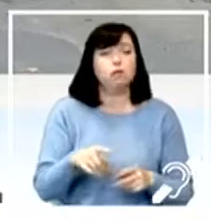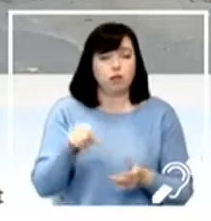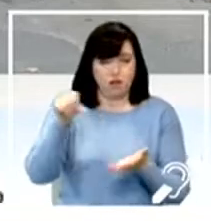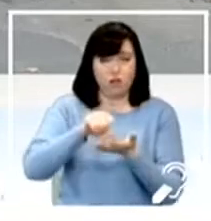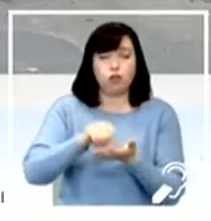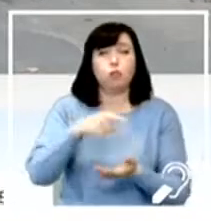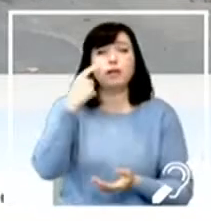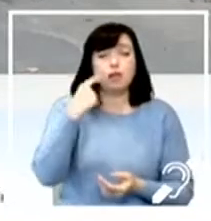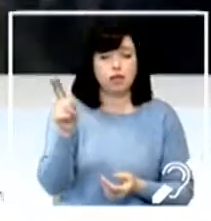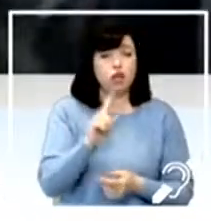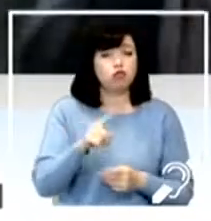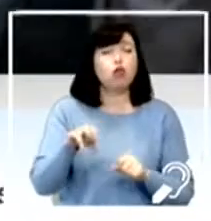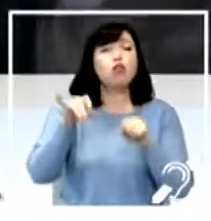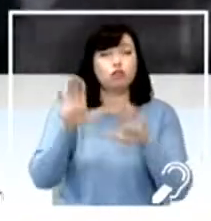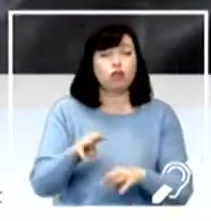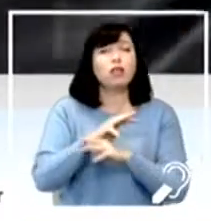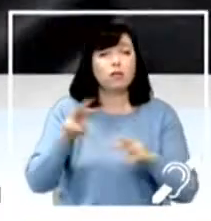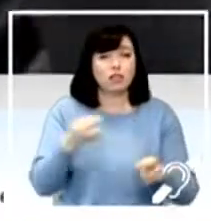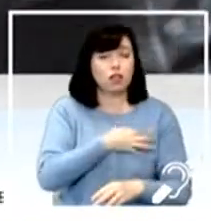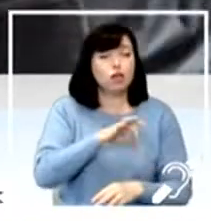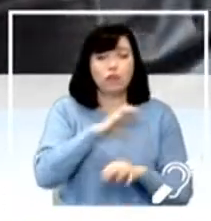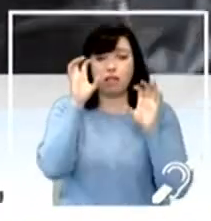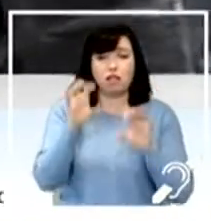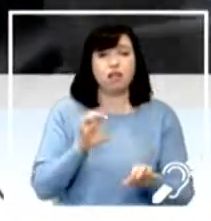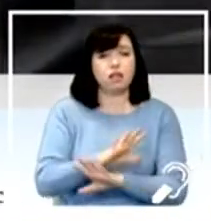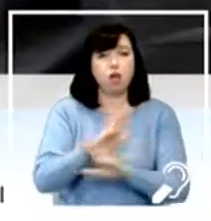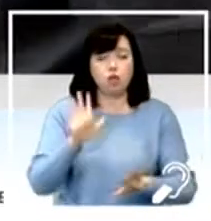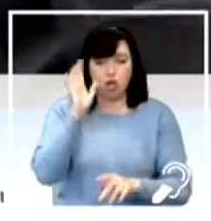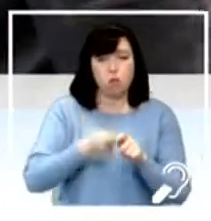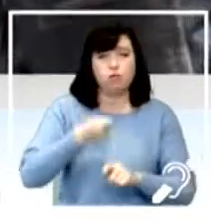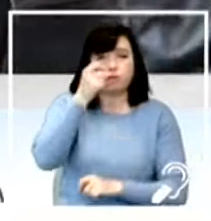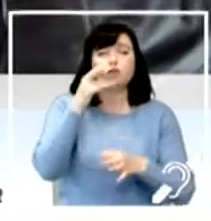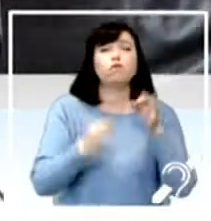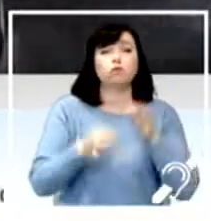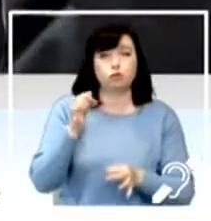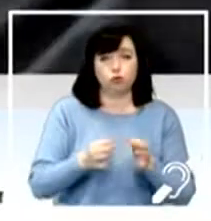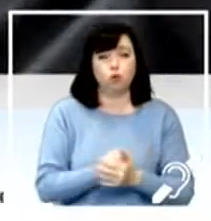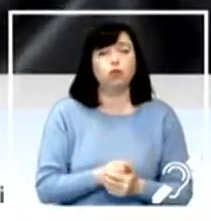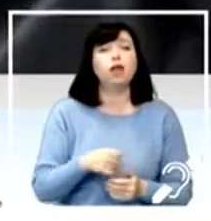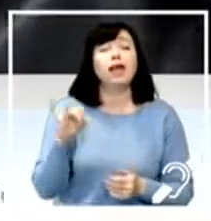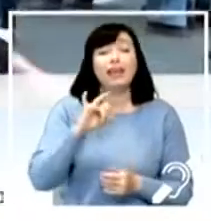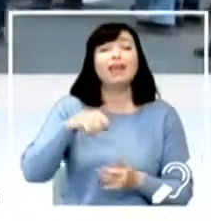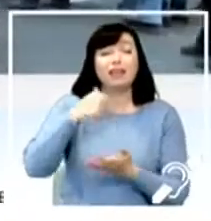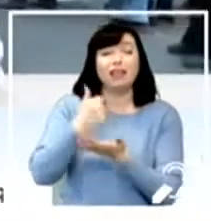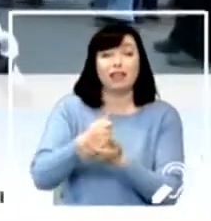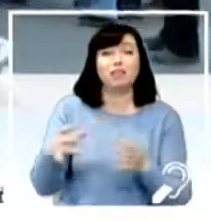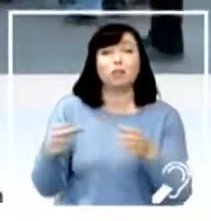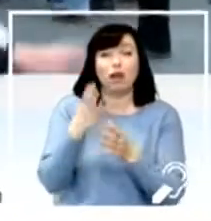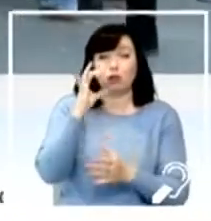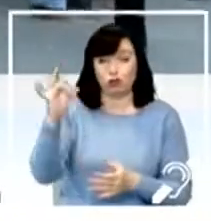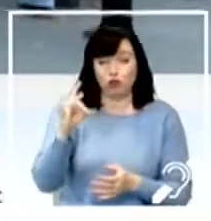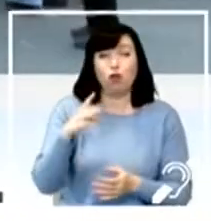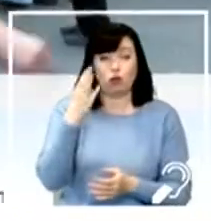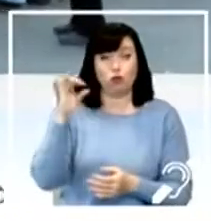Aceștia au declarat că decizia ministrului Justiției este ilegală și că o vor ataca în instanță. Și liderul fugar al partidului, Ilan